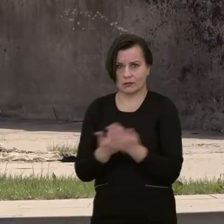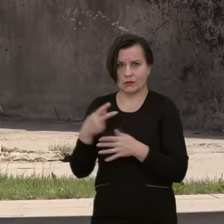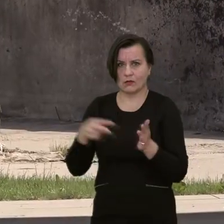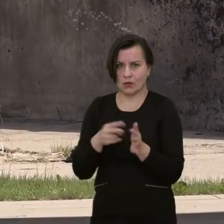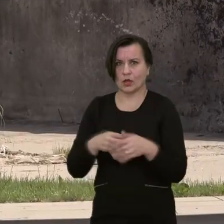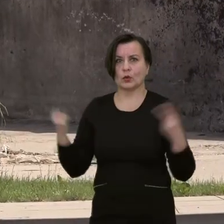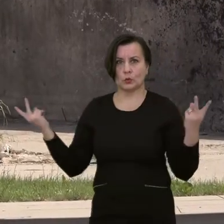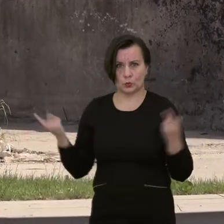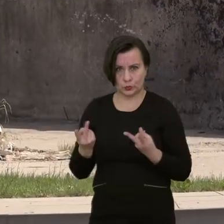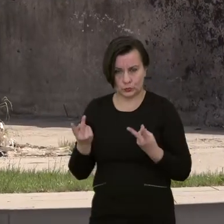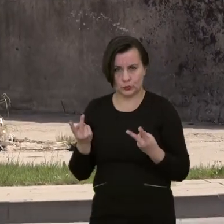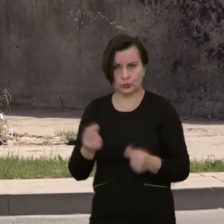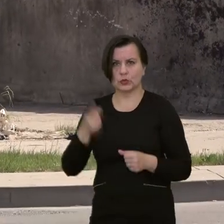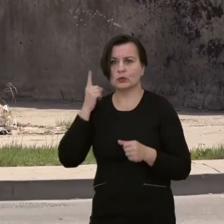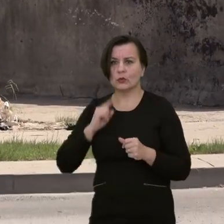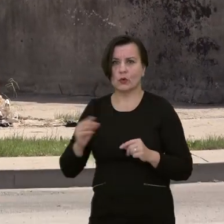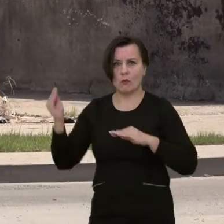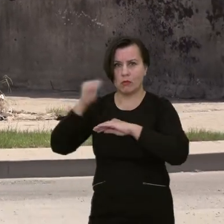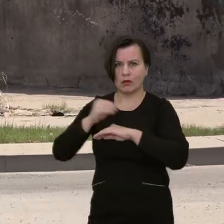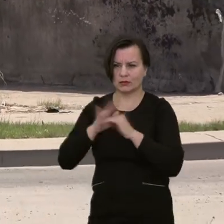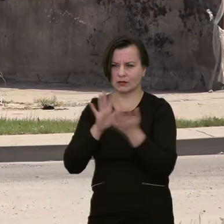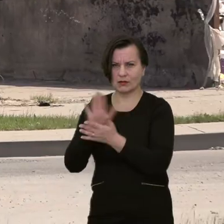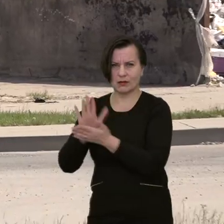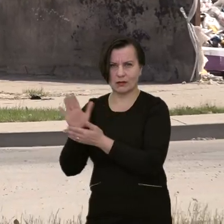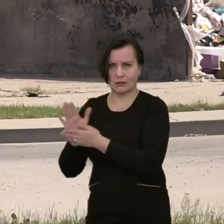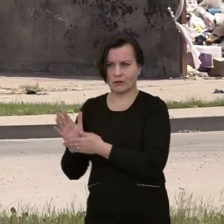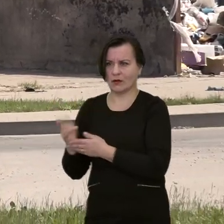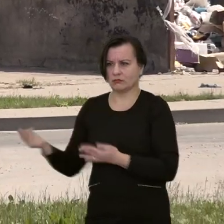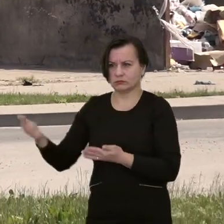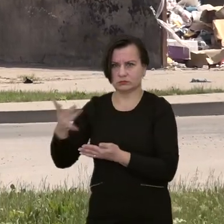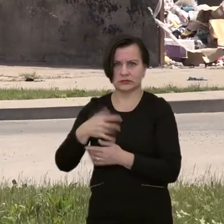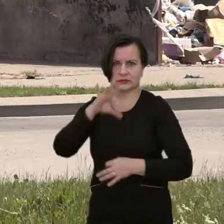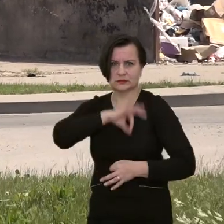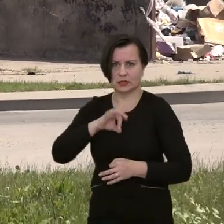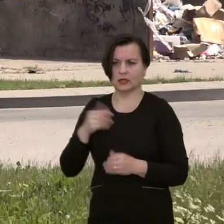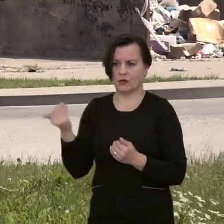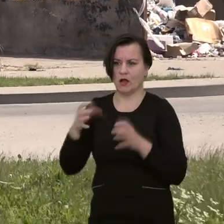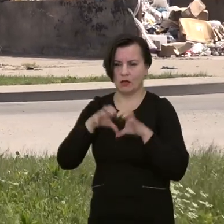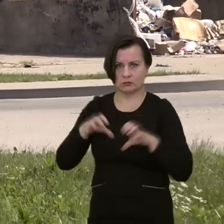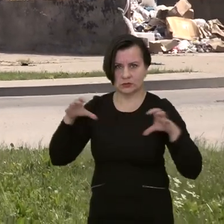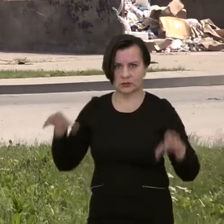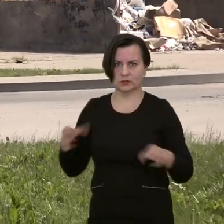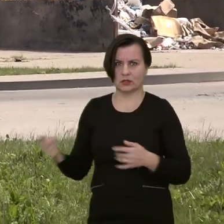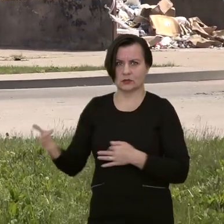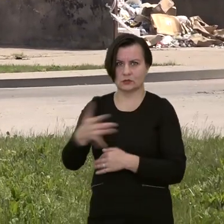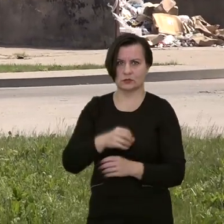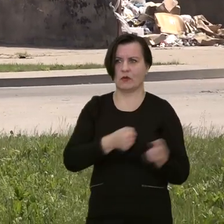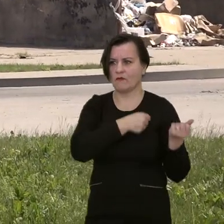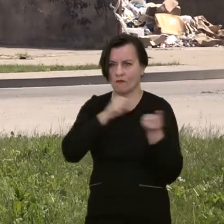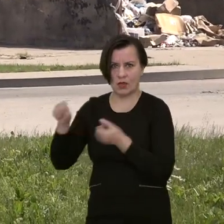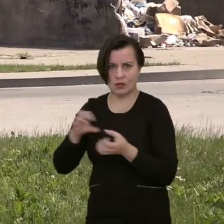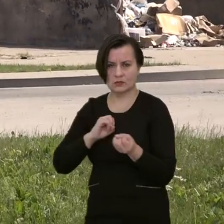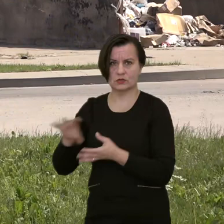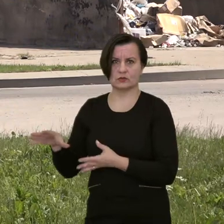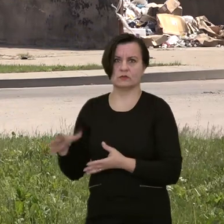tokios naujos kainos yra reikalingos, norint padengti visas atliekų tvarkymo sistemos sąnaudas, jos administravimo, atliekų